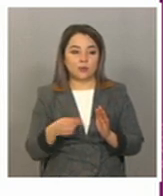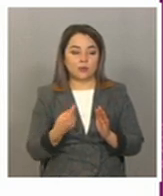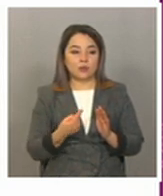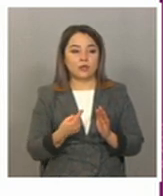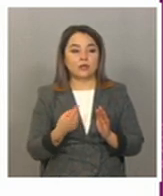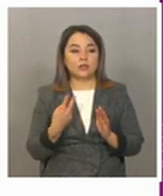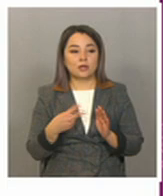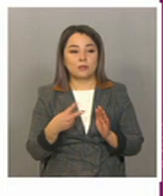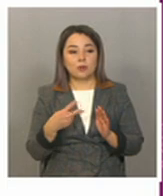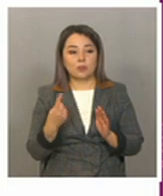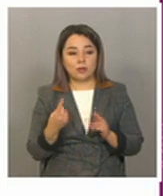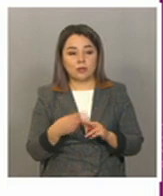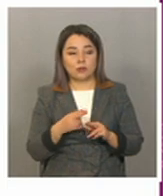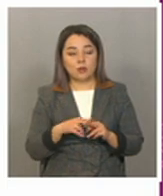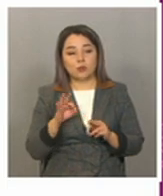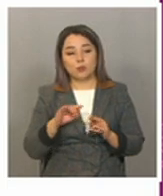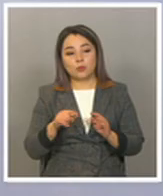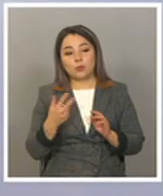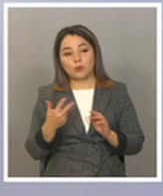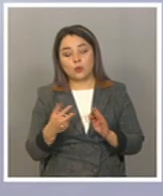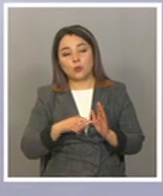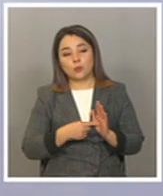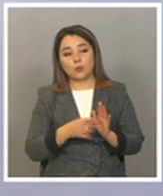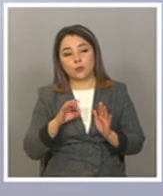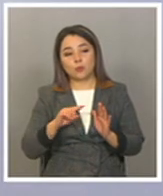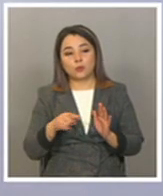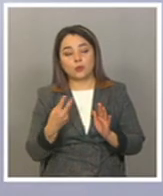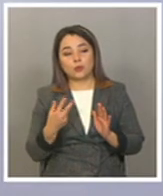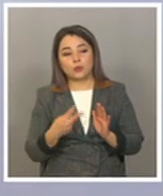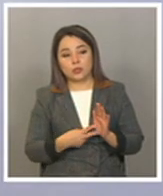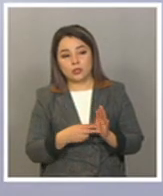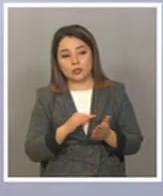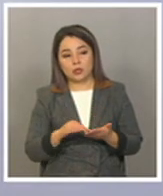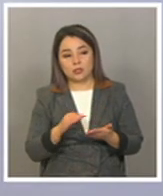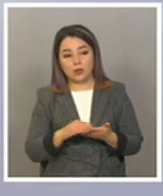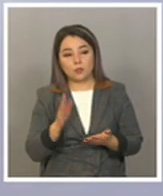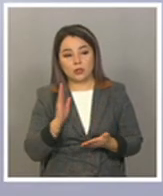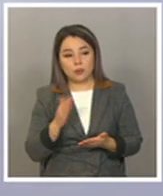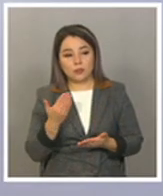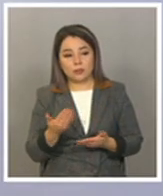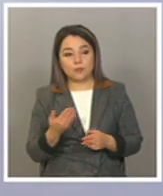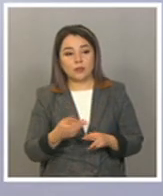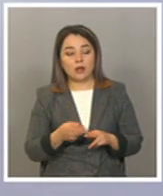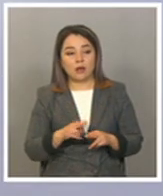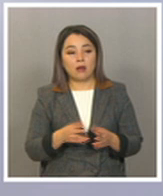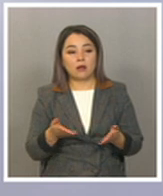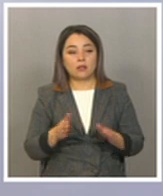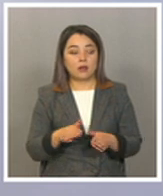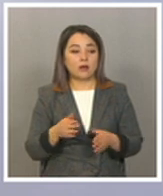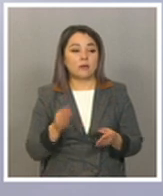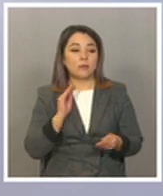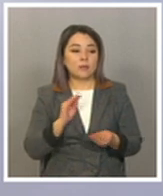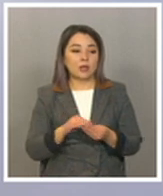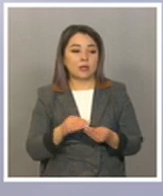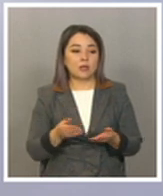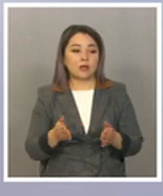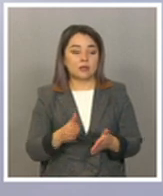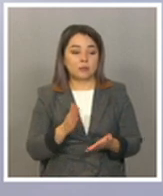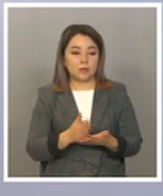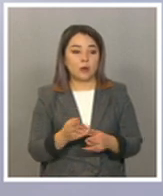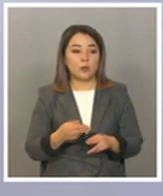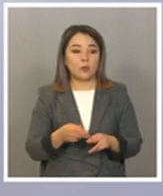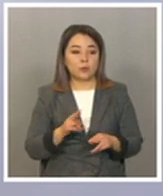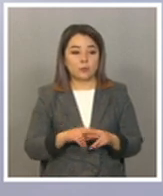0/121-ді 0/3 көбейтілген 0/7 деп жазамыз. Қалғанын өзгеріссіз қалдырамыз. Сонда